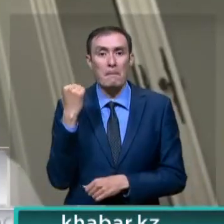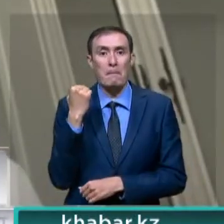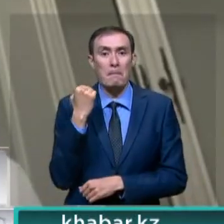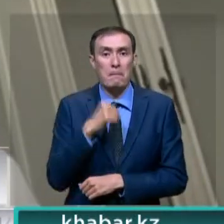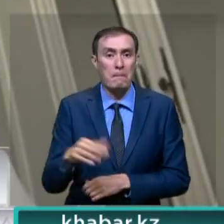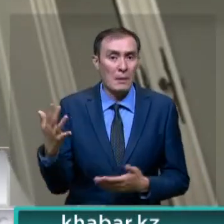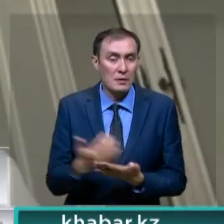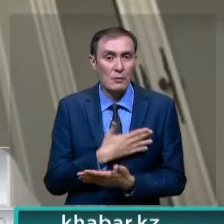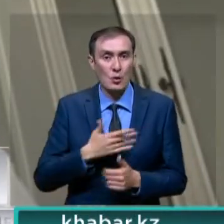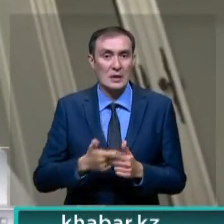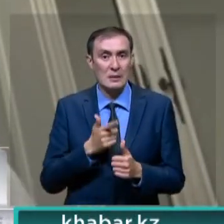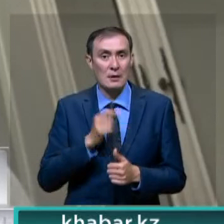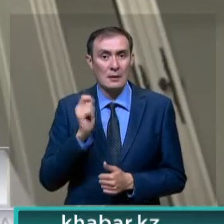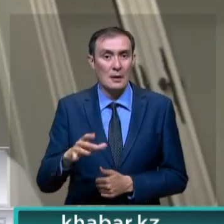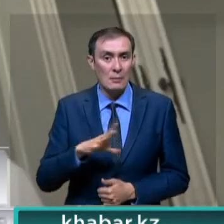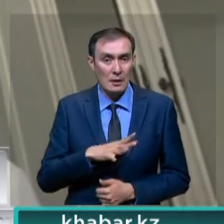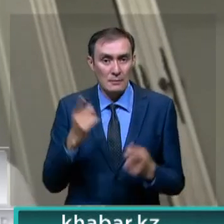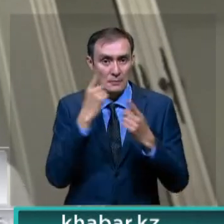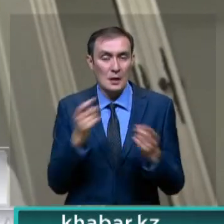И когда назвали мое имя,